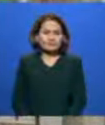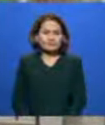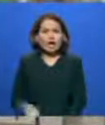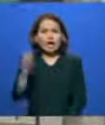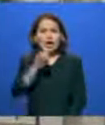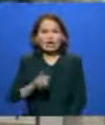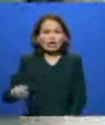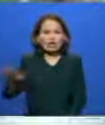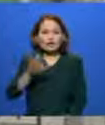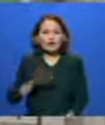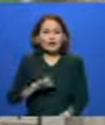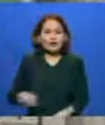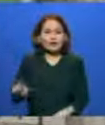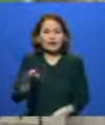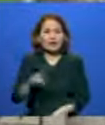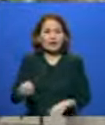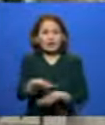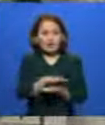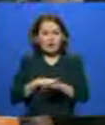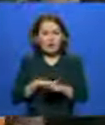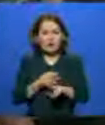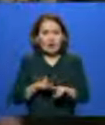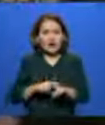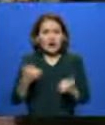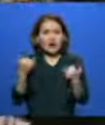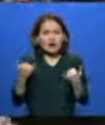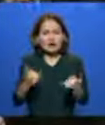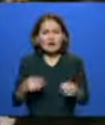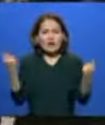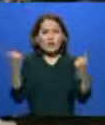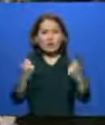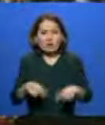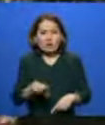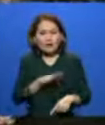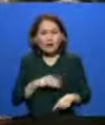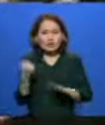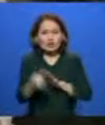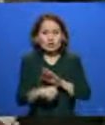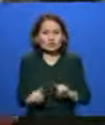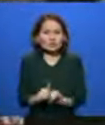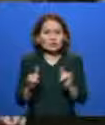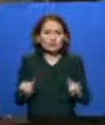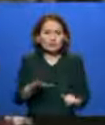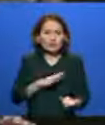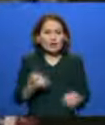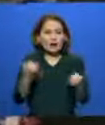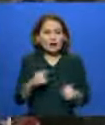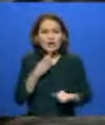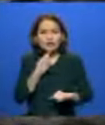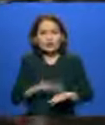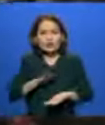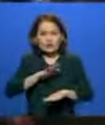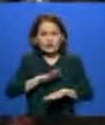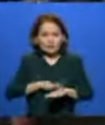Европа үшін экономикалық өсім 3% құрау керек, ал Францияда бұл көрсеткіш 0,1% ғана. Осындай тығырықтан шығу үшін ел